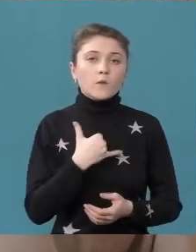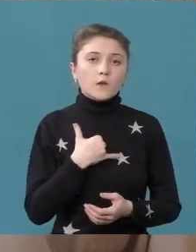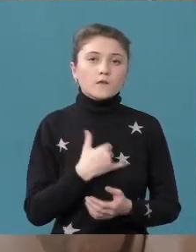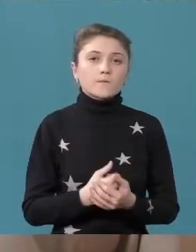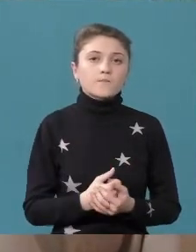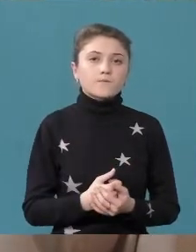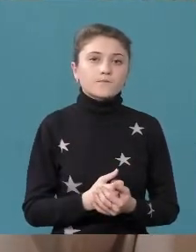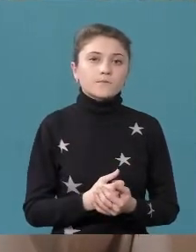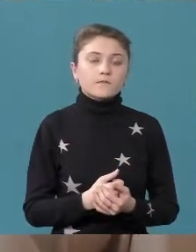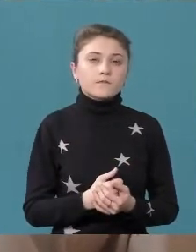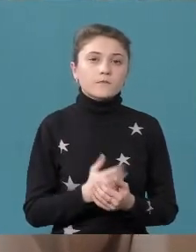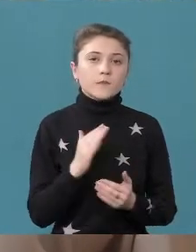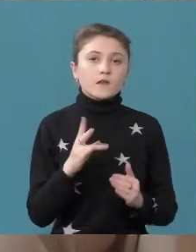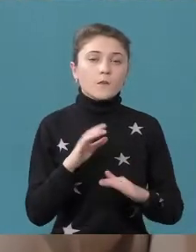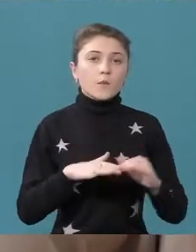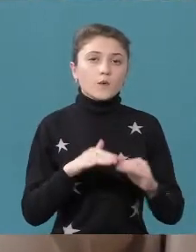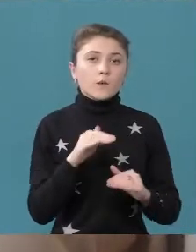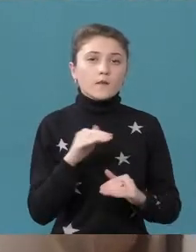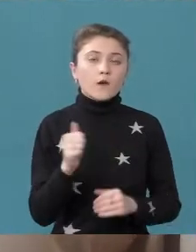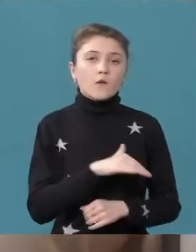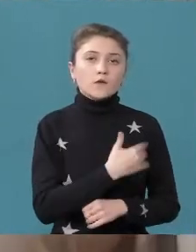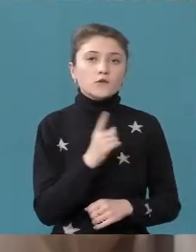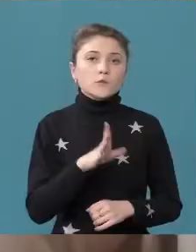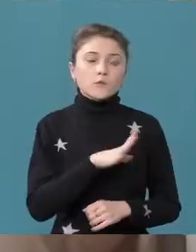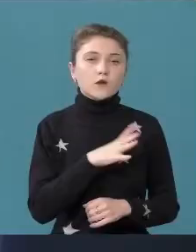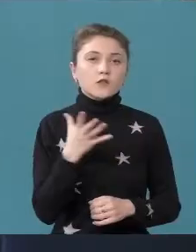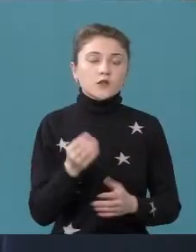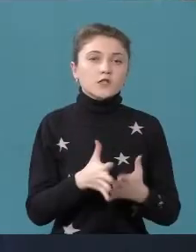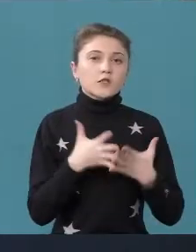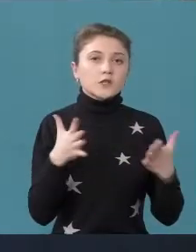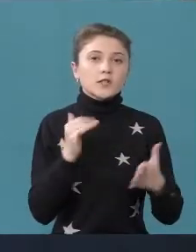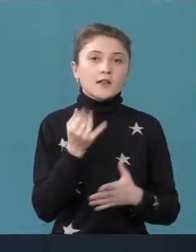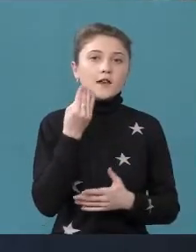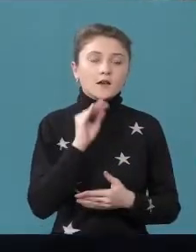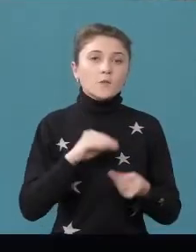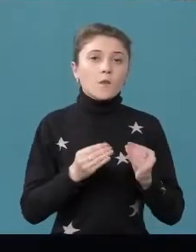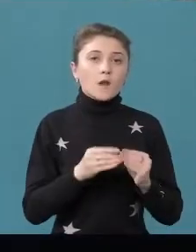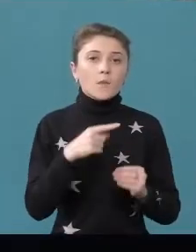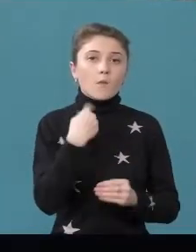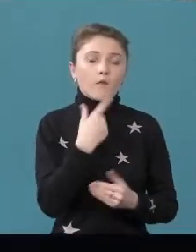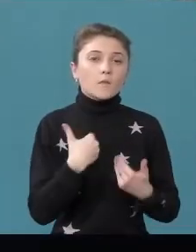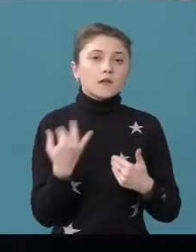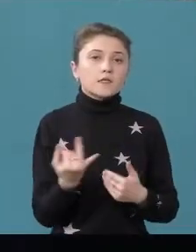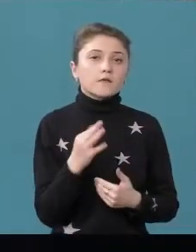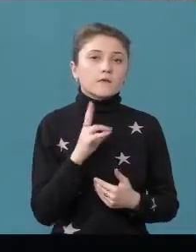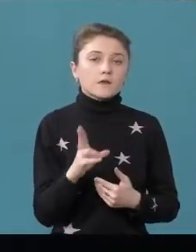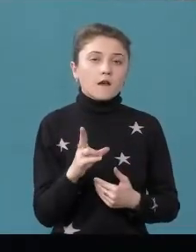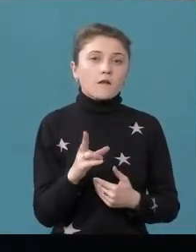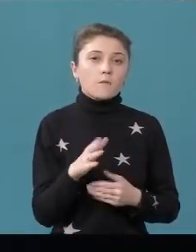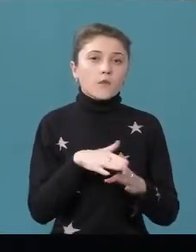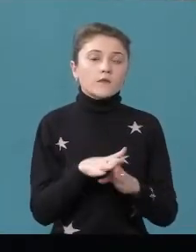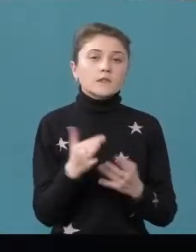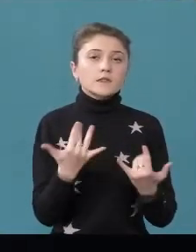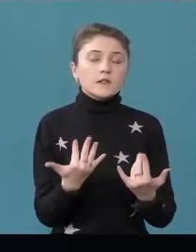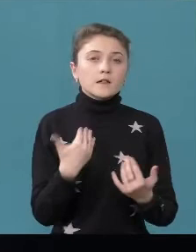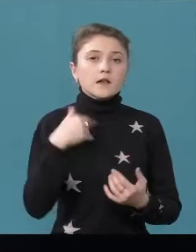на побутовому рівні, а хочеться, щоб вона була ширша і краще. Проблеми мови мене цікавлять як найповніше. Наскільки я